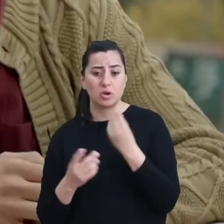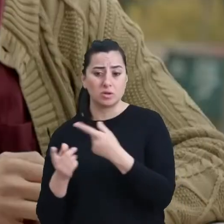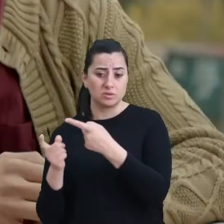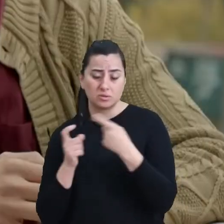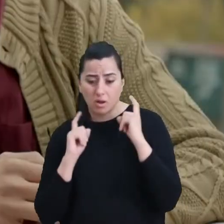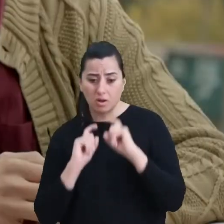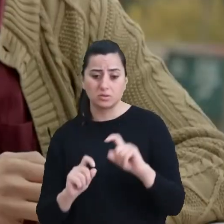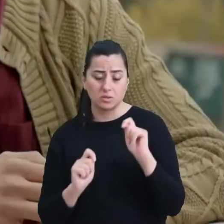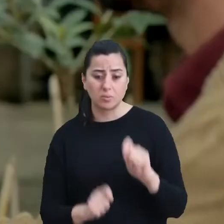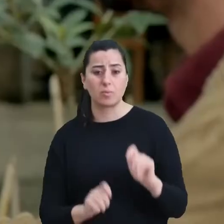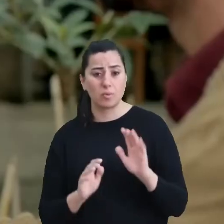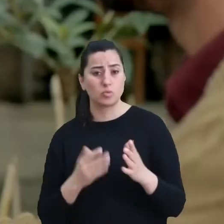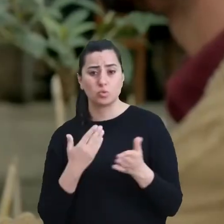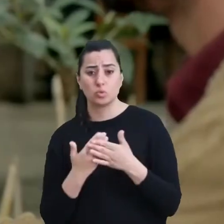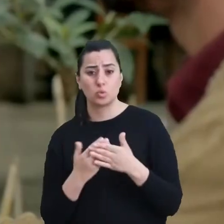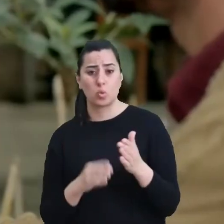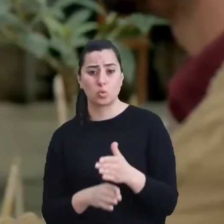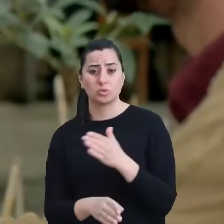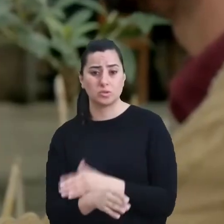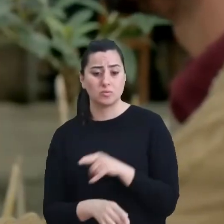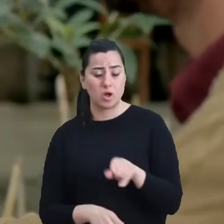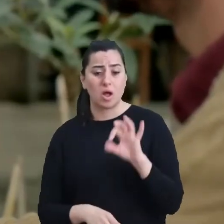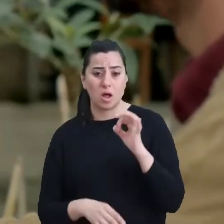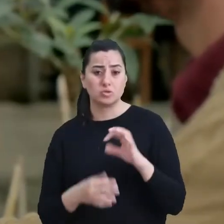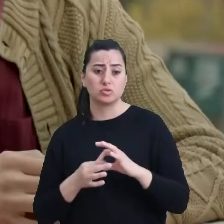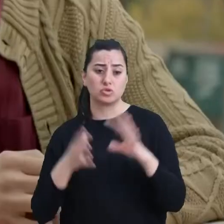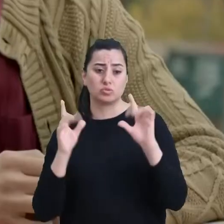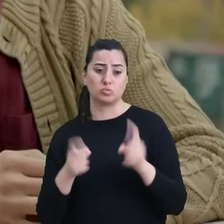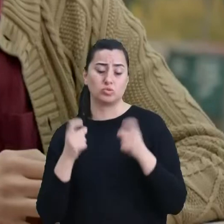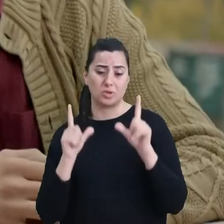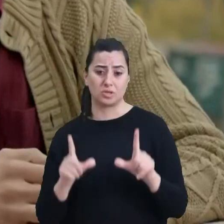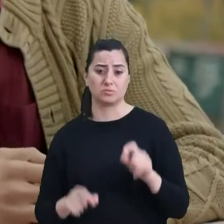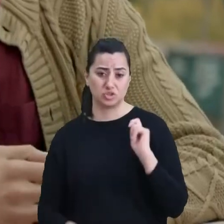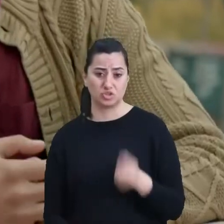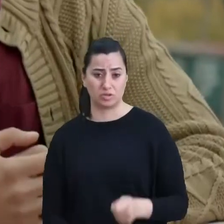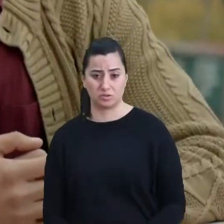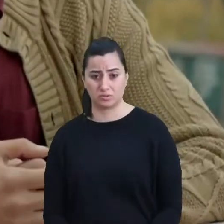emme. Bu düğünden önce bizim bu altın meselesini bir çözüm bulmamız şart.